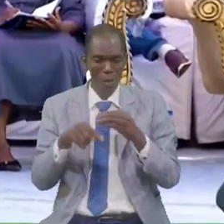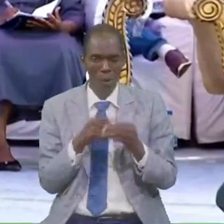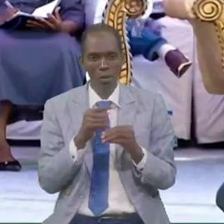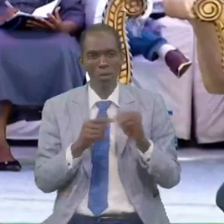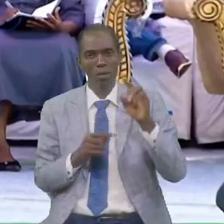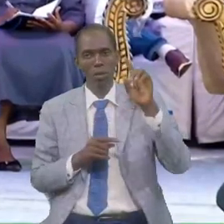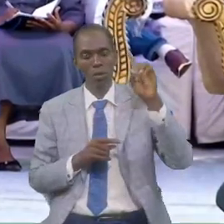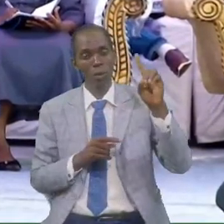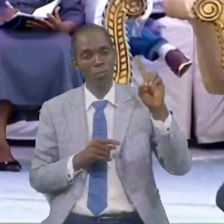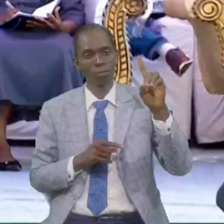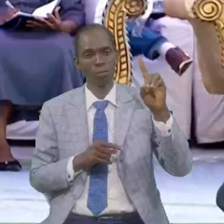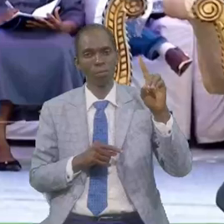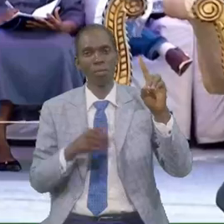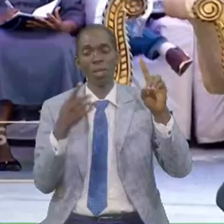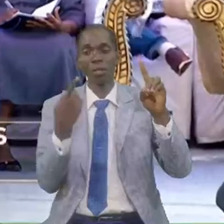Premièrement,